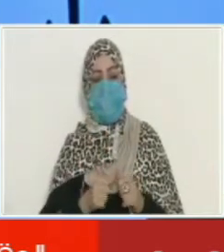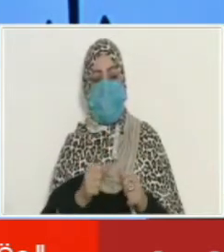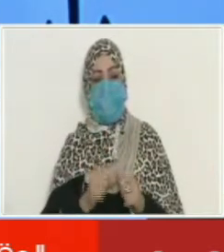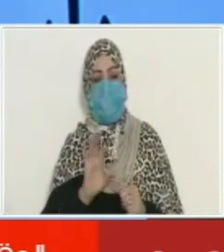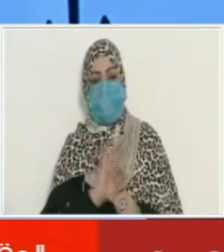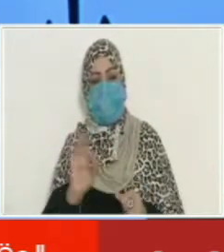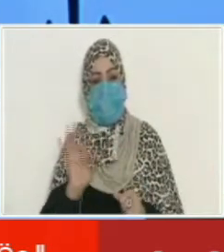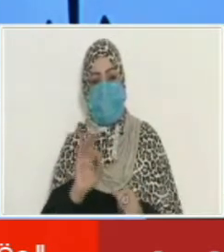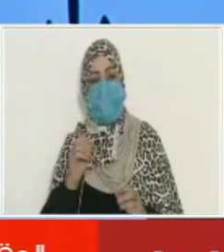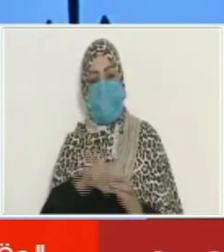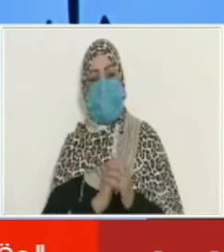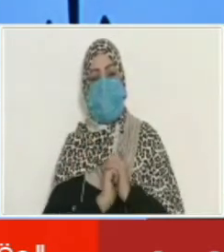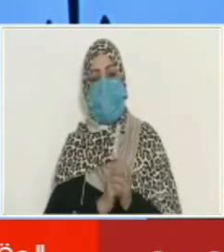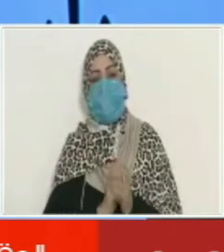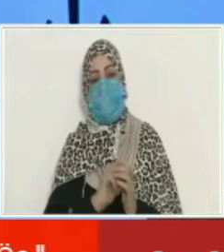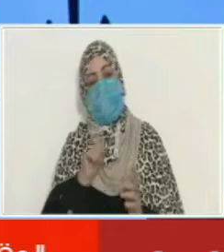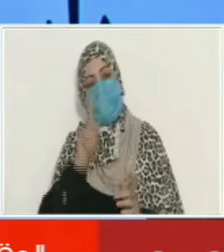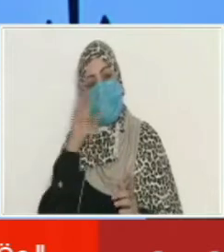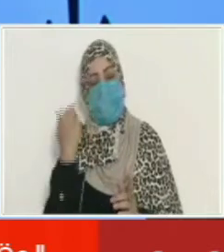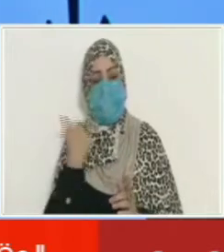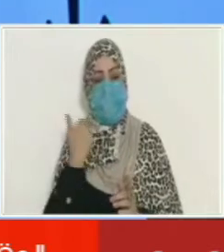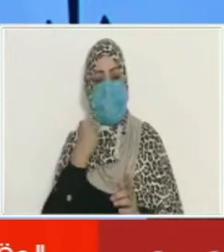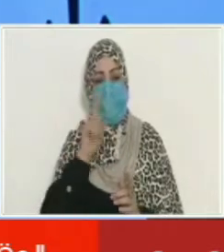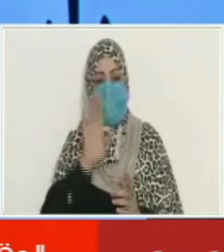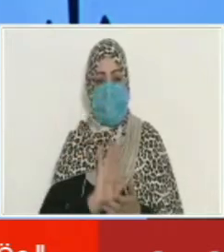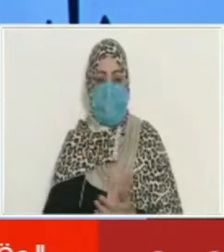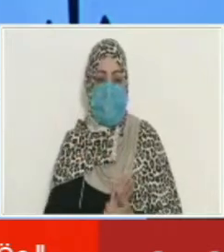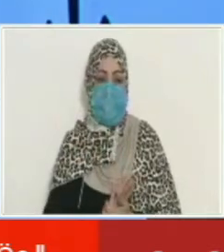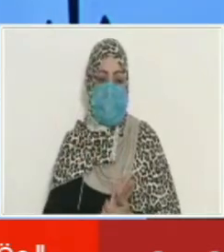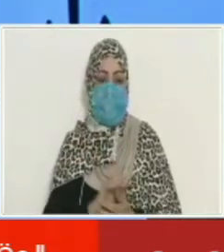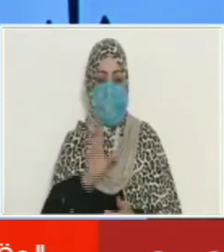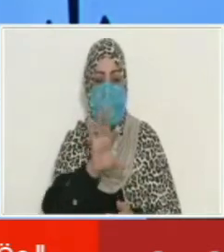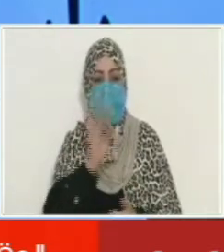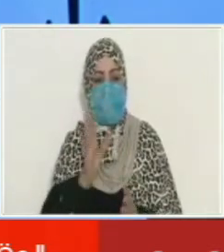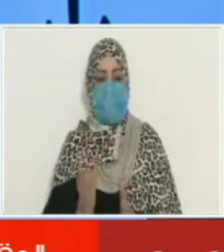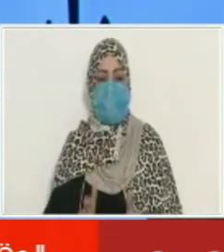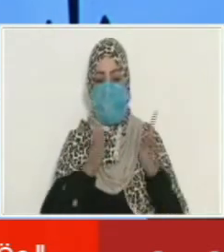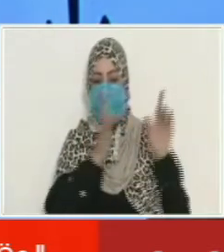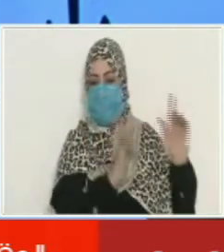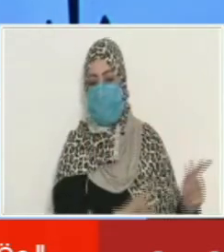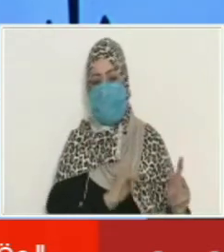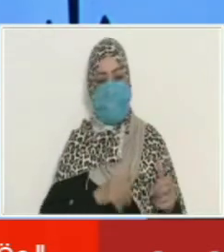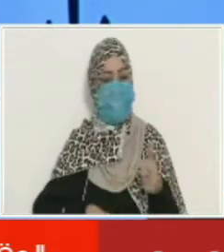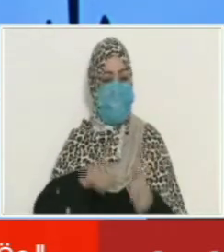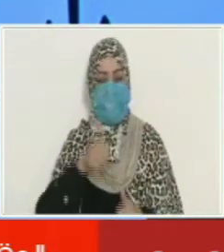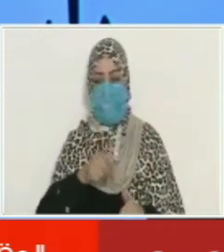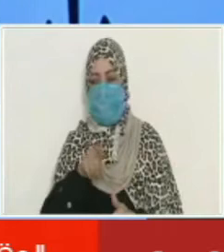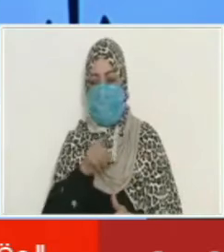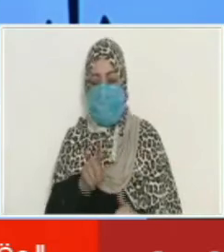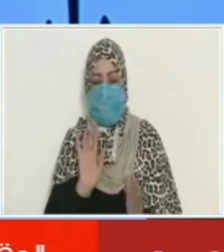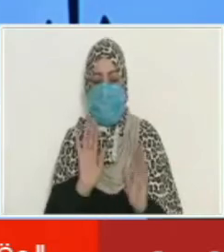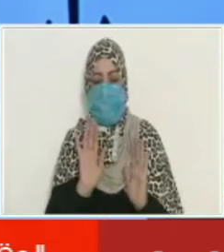المسابقات، عن هذه الجوائز، وهو الأولى والأفضل بالأخص للباعة لأن البائع عليه أن يتبع طرق